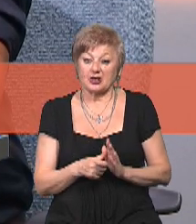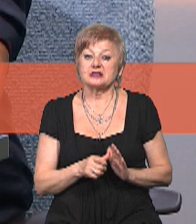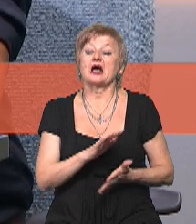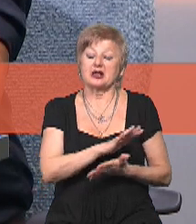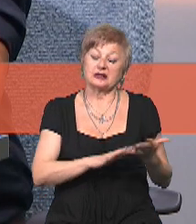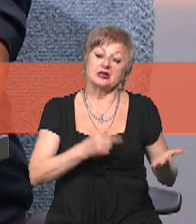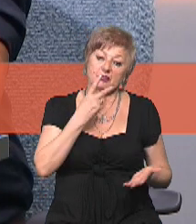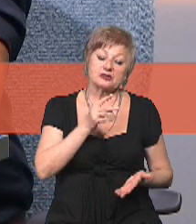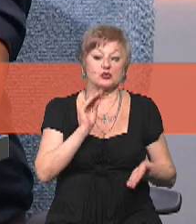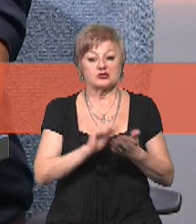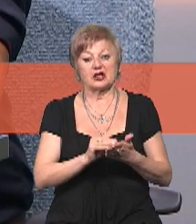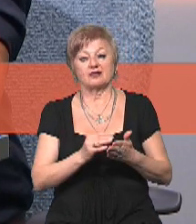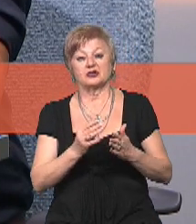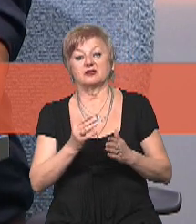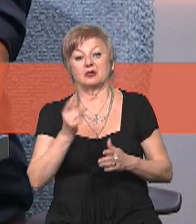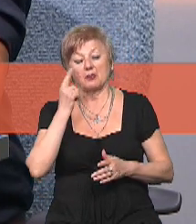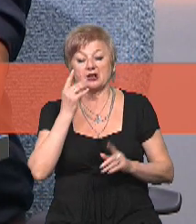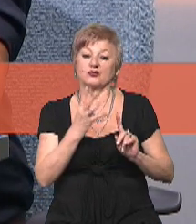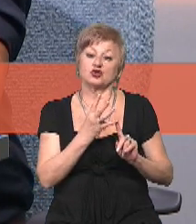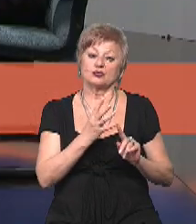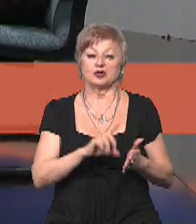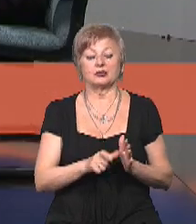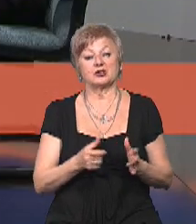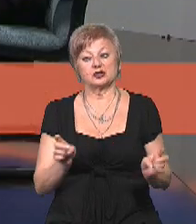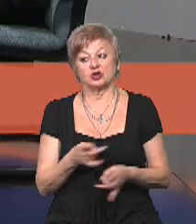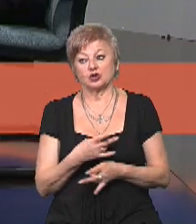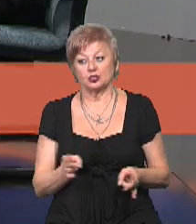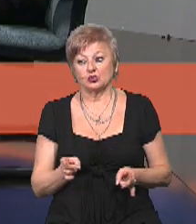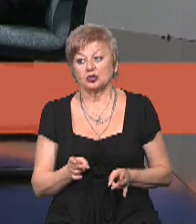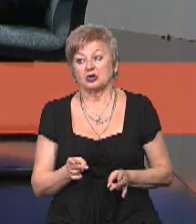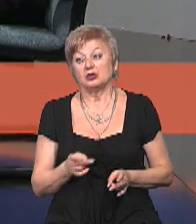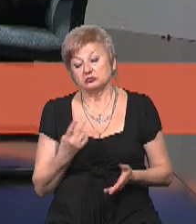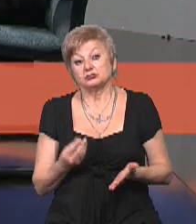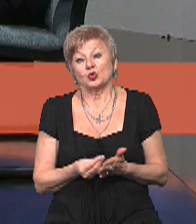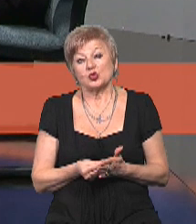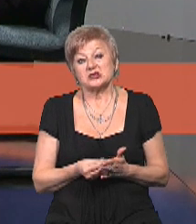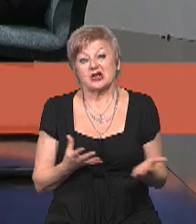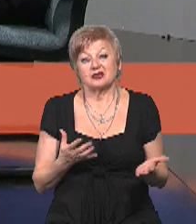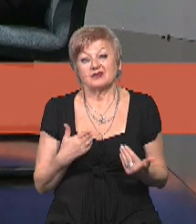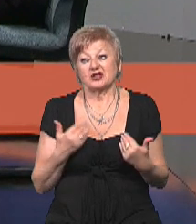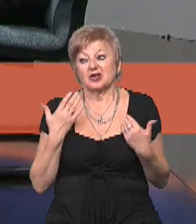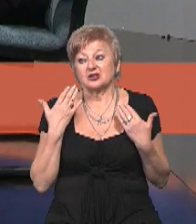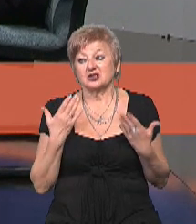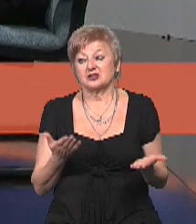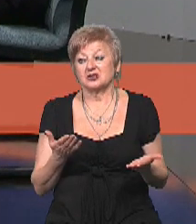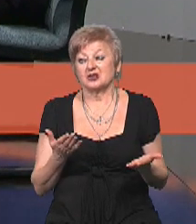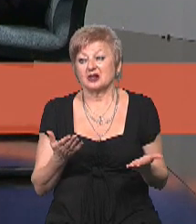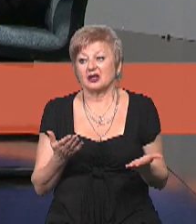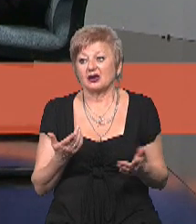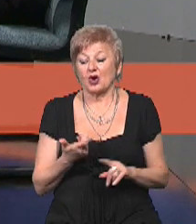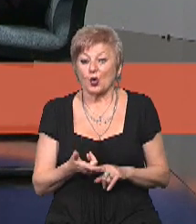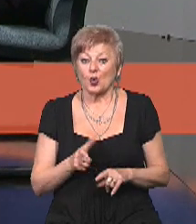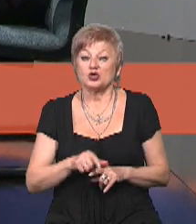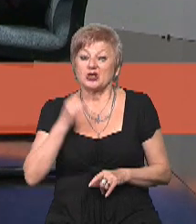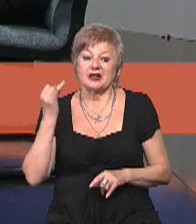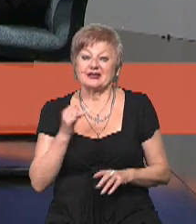скаже, треба далі бали вводити чи ще ні. Планується оцінювання. Ви знаєте, я не знаю, оцінювання – це дуже